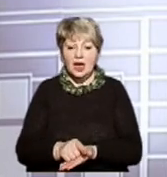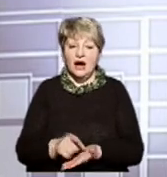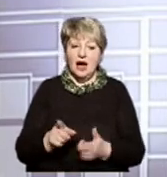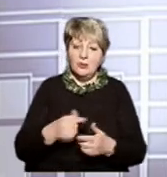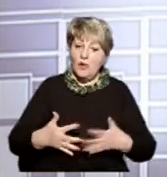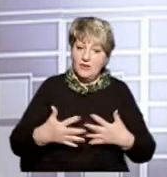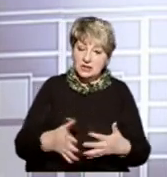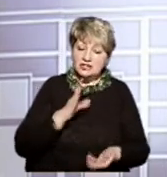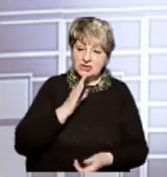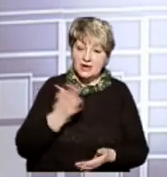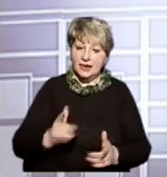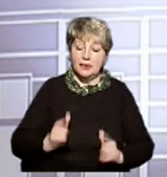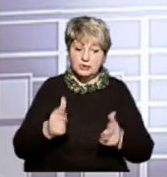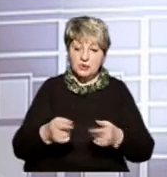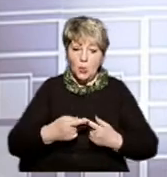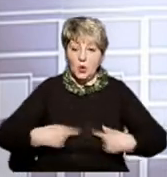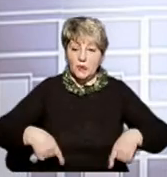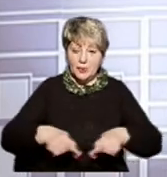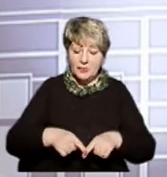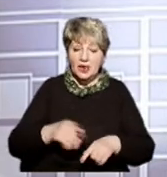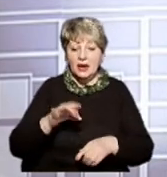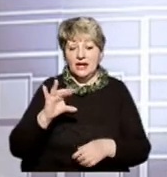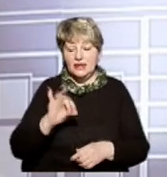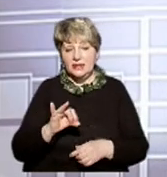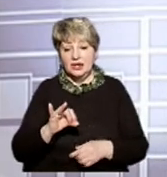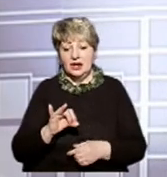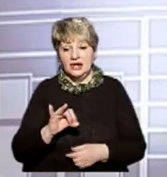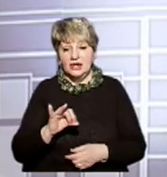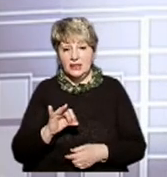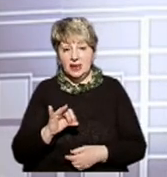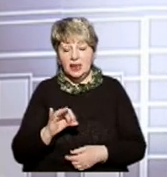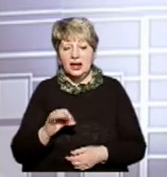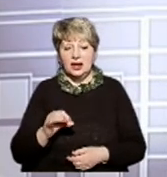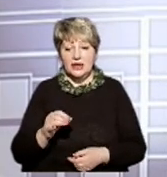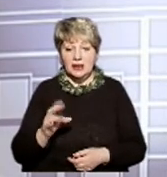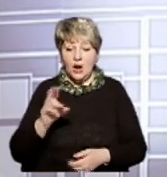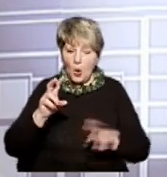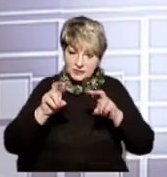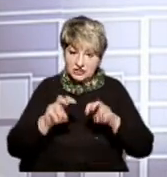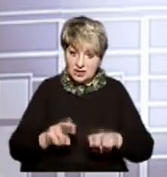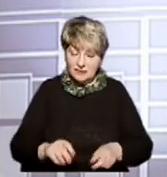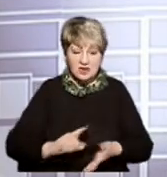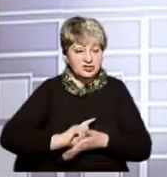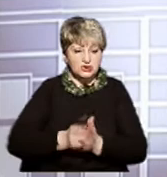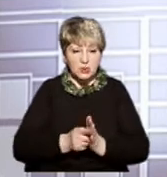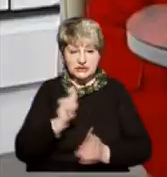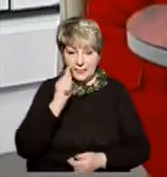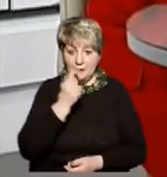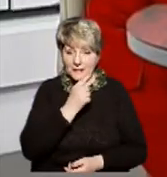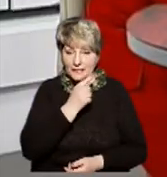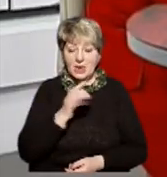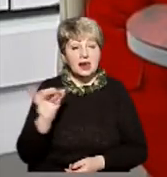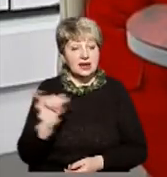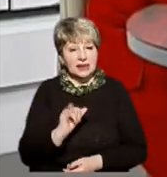роділь або вагітних жінок, які поступають в відділення патології чи в акушерське відділення на пологи, обстежуємо на швидким тестом на ковід, а